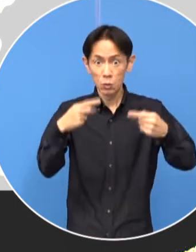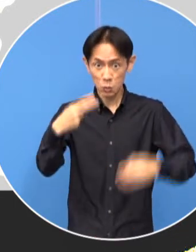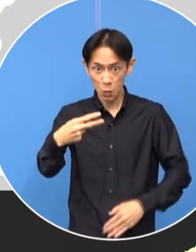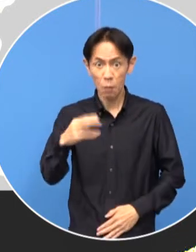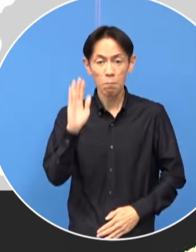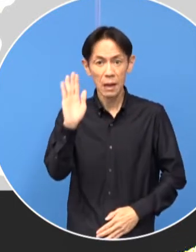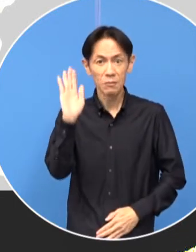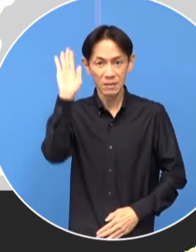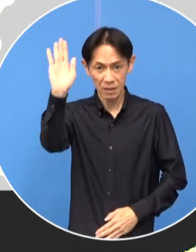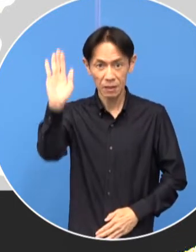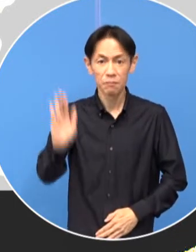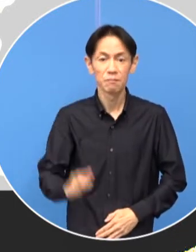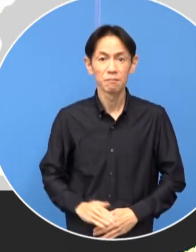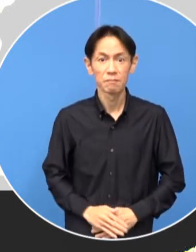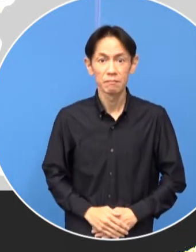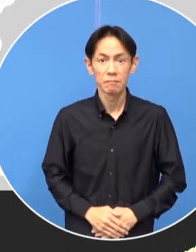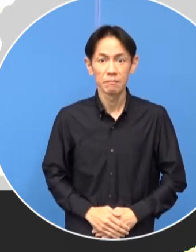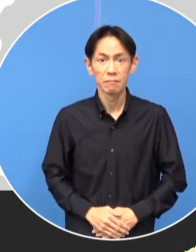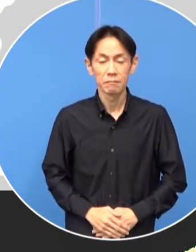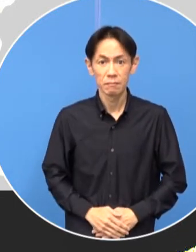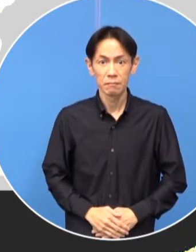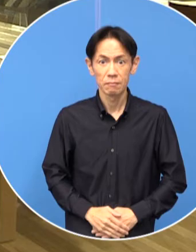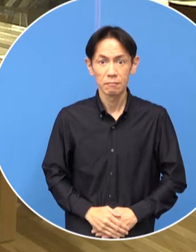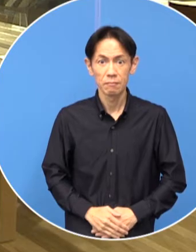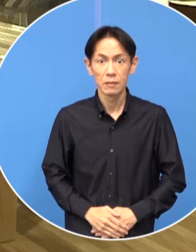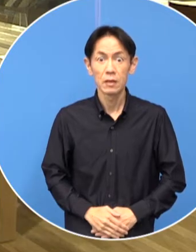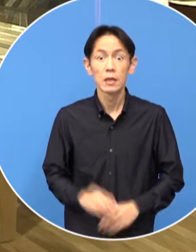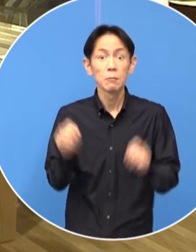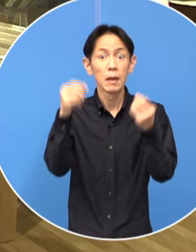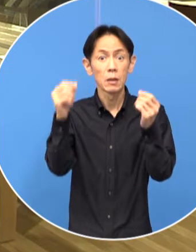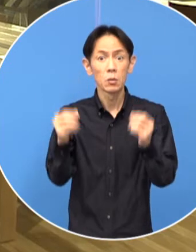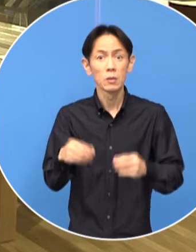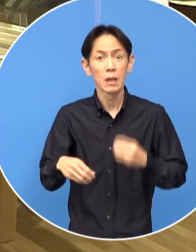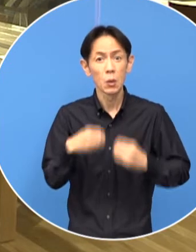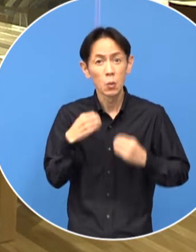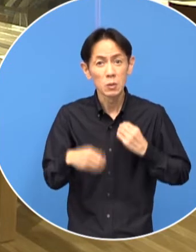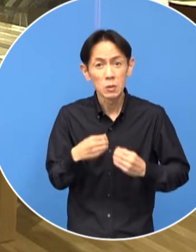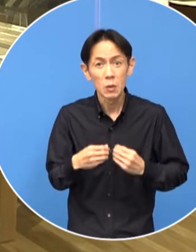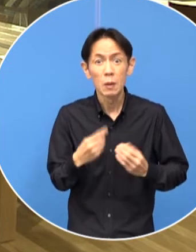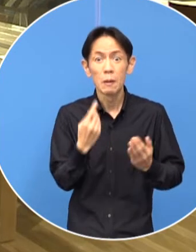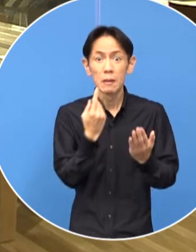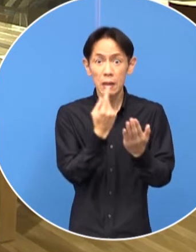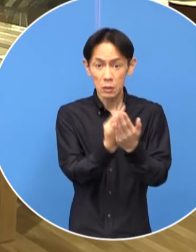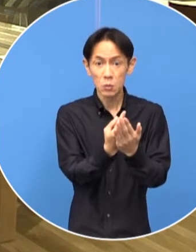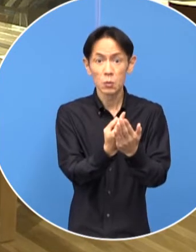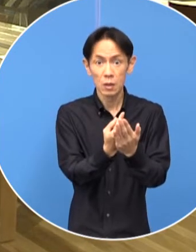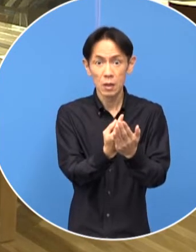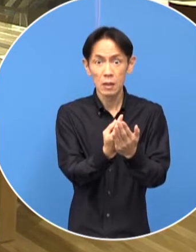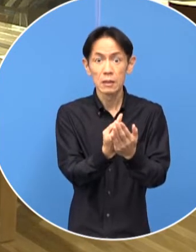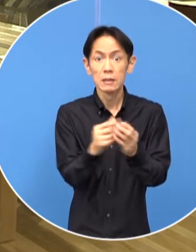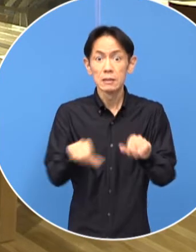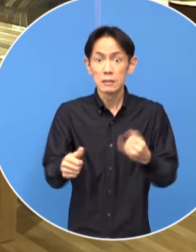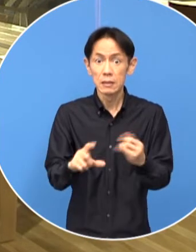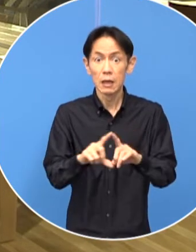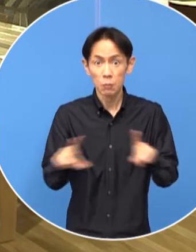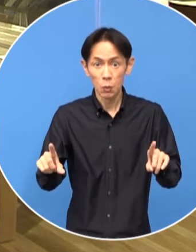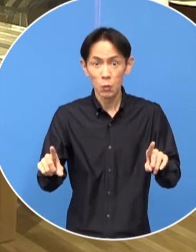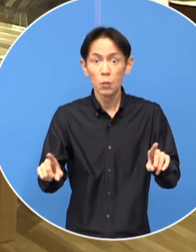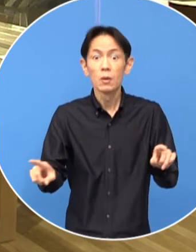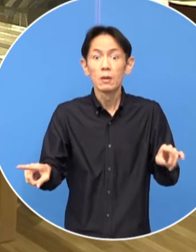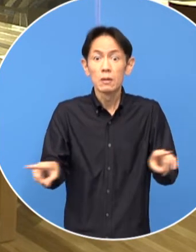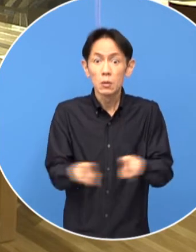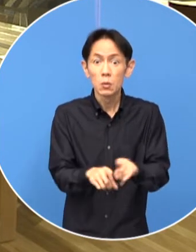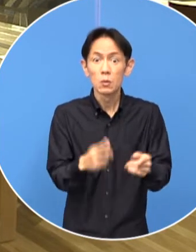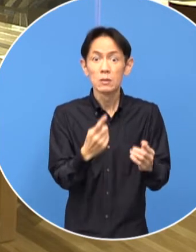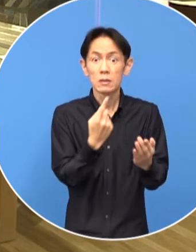前原龍二の前向き宣言。イベントに楽しく前向きに参加することで、ジェンダー平等、男